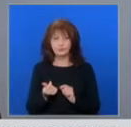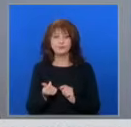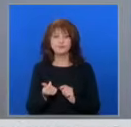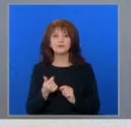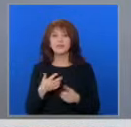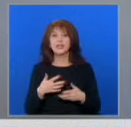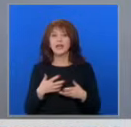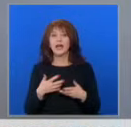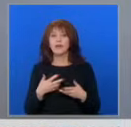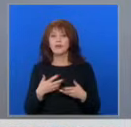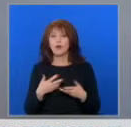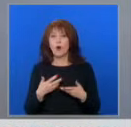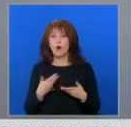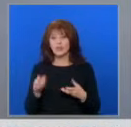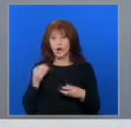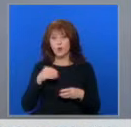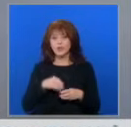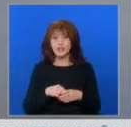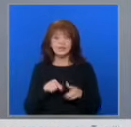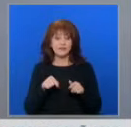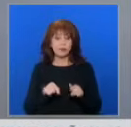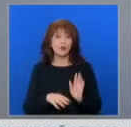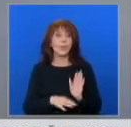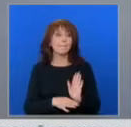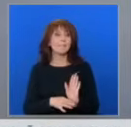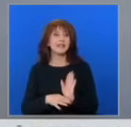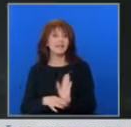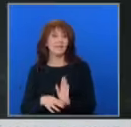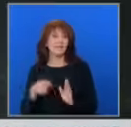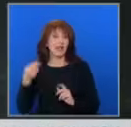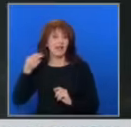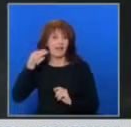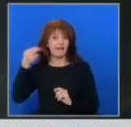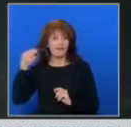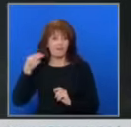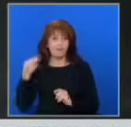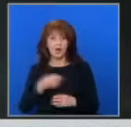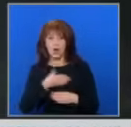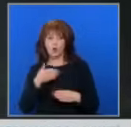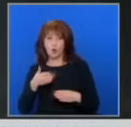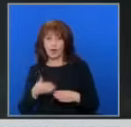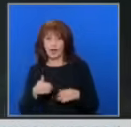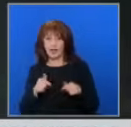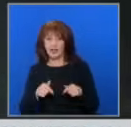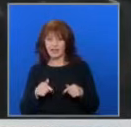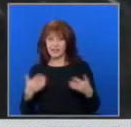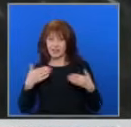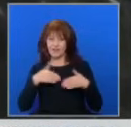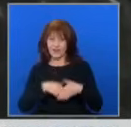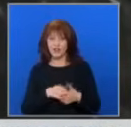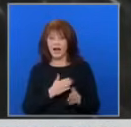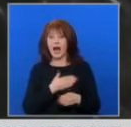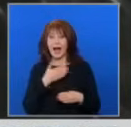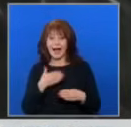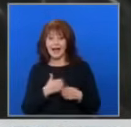но искам да участват в това и представителите на тези дружества. До края на това денонощие е крайният срок,